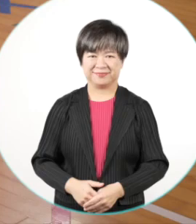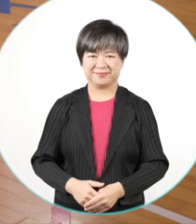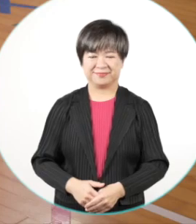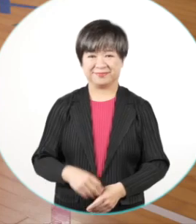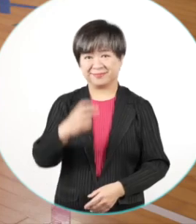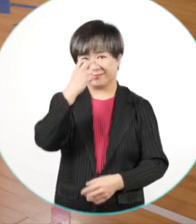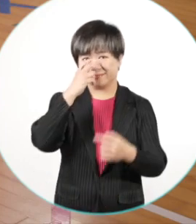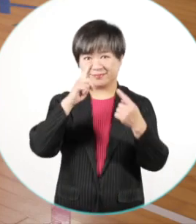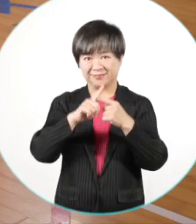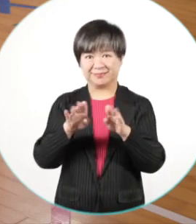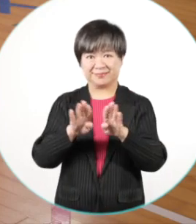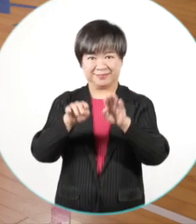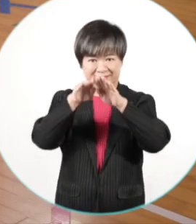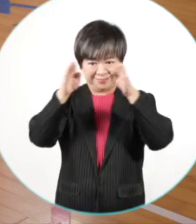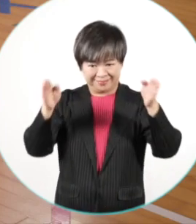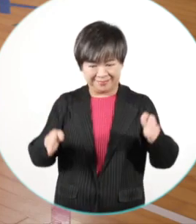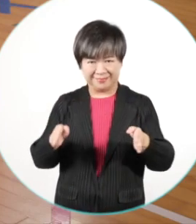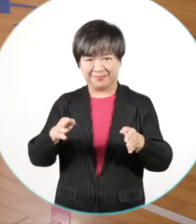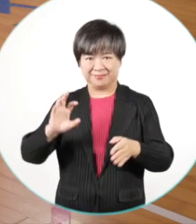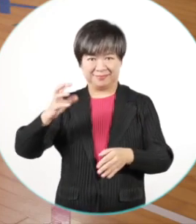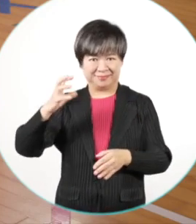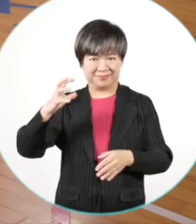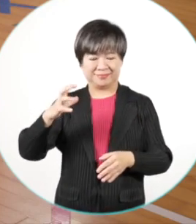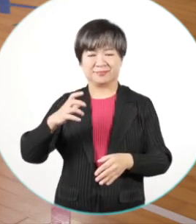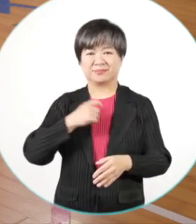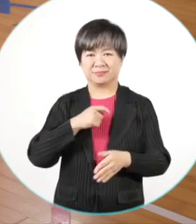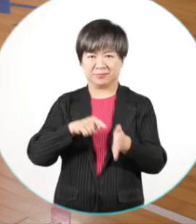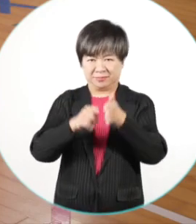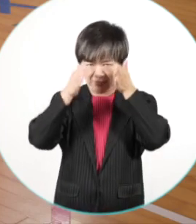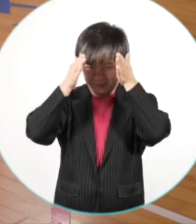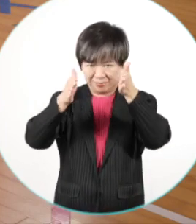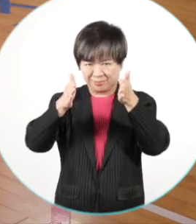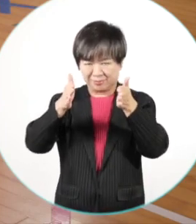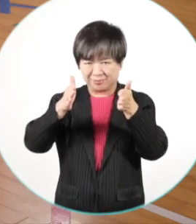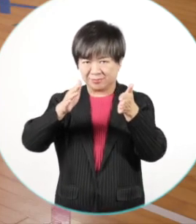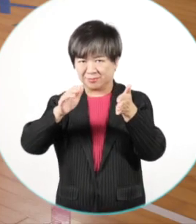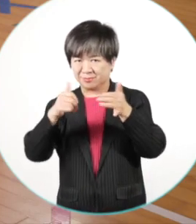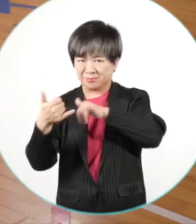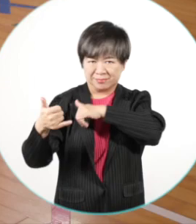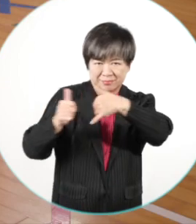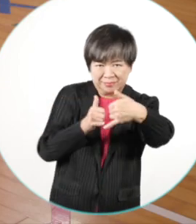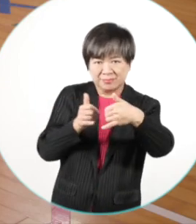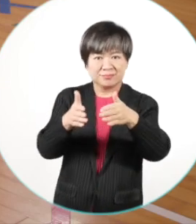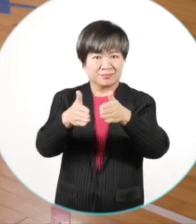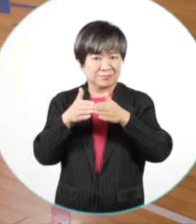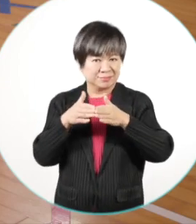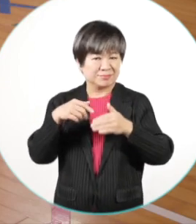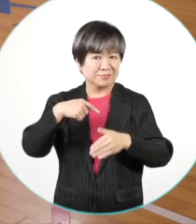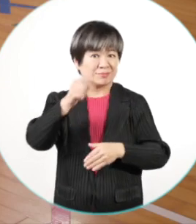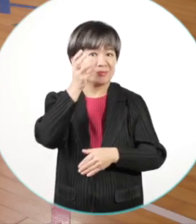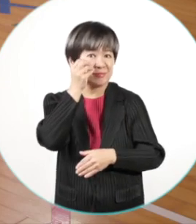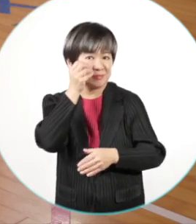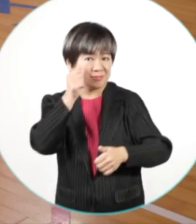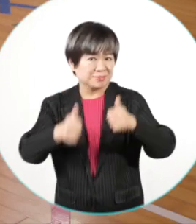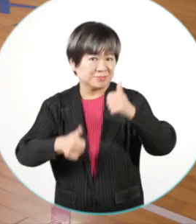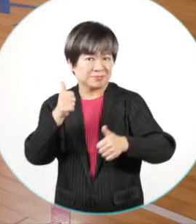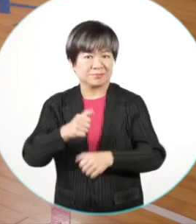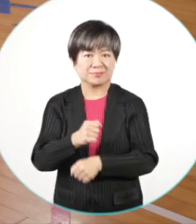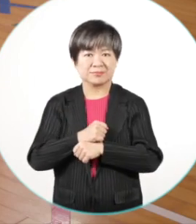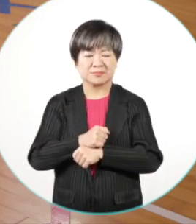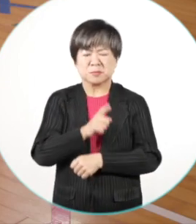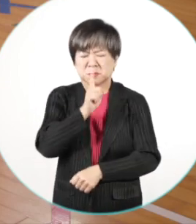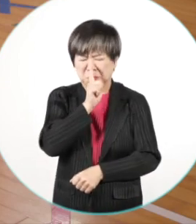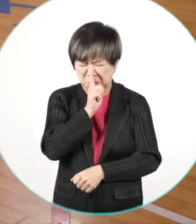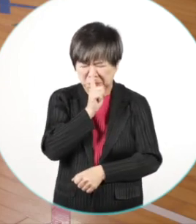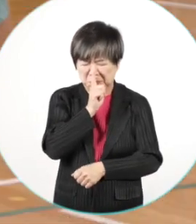盲人门球也是一项非常讲求高度专注与反应的活动。所以当观众朋友你们去看比赛的时候，切记不要发出